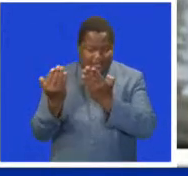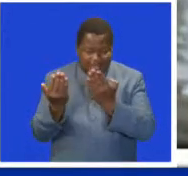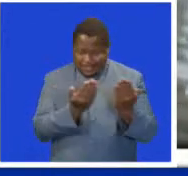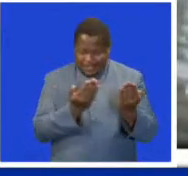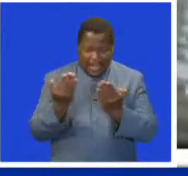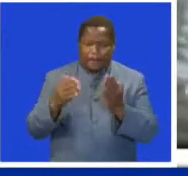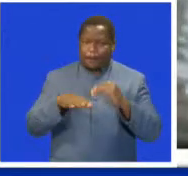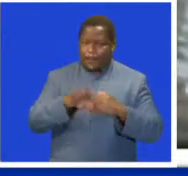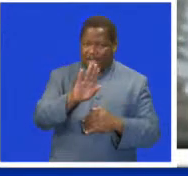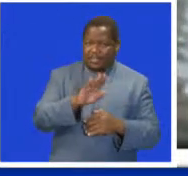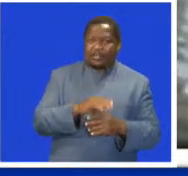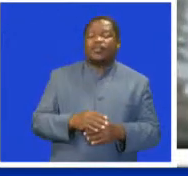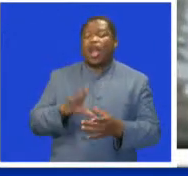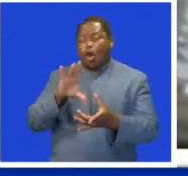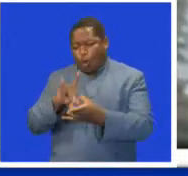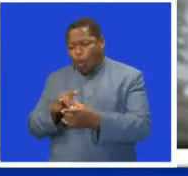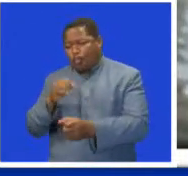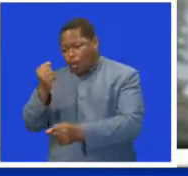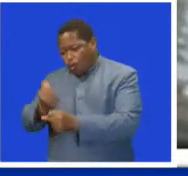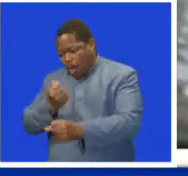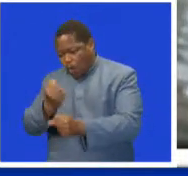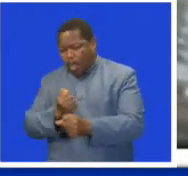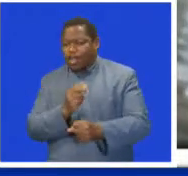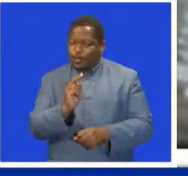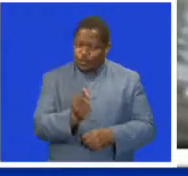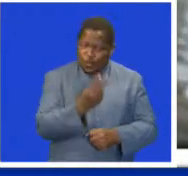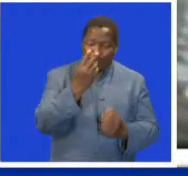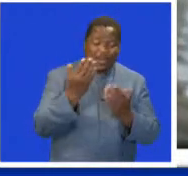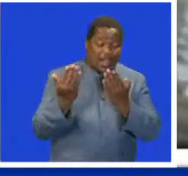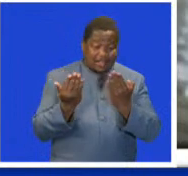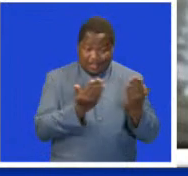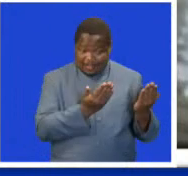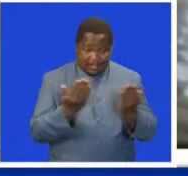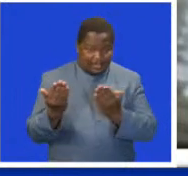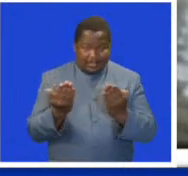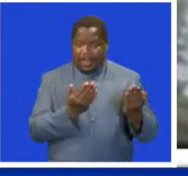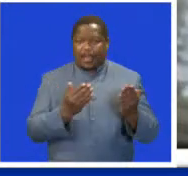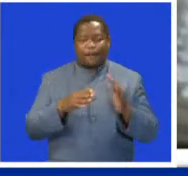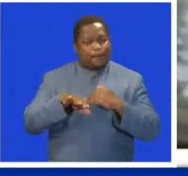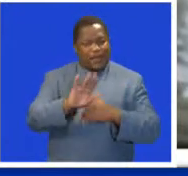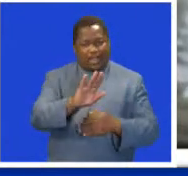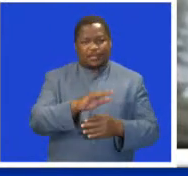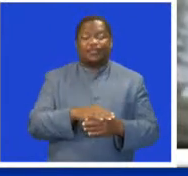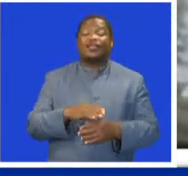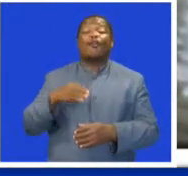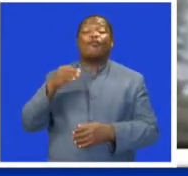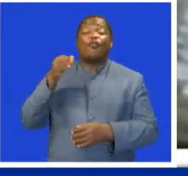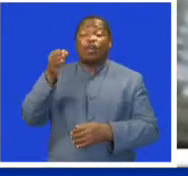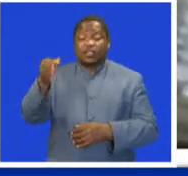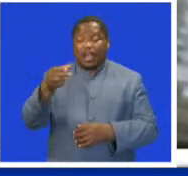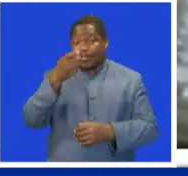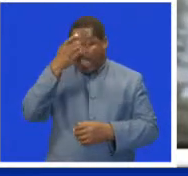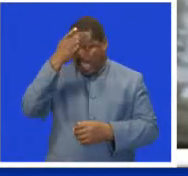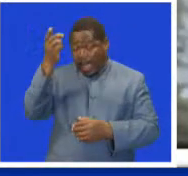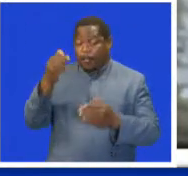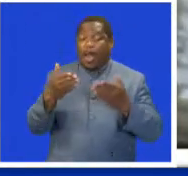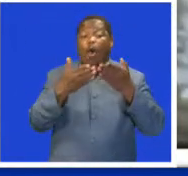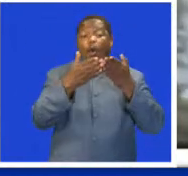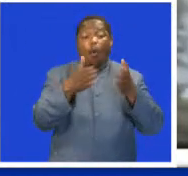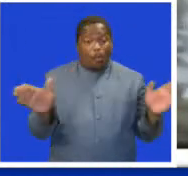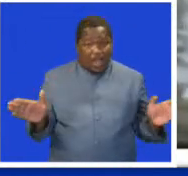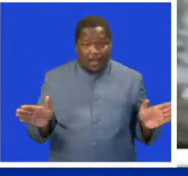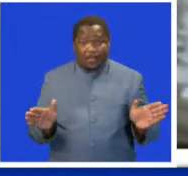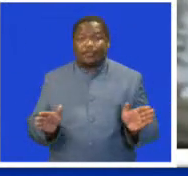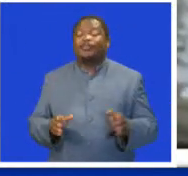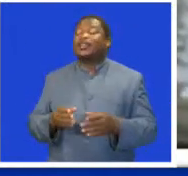tincwadi te ngoba noba nini uhulumende angasakhanikela ukuthi nibuye esikoleni mani buye esikoleni yibani bantu lalanga kala